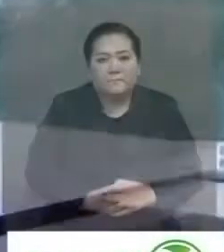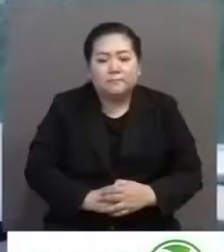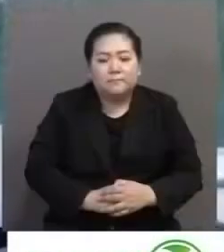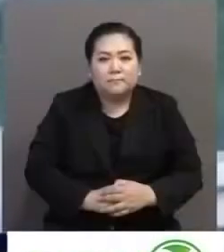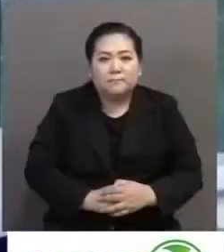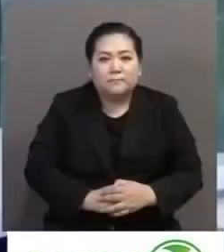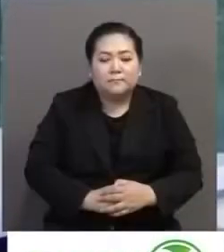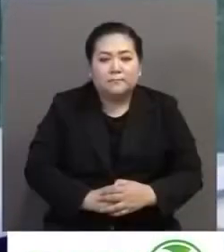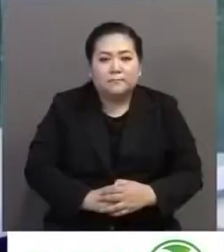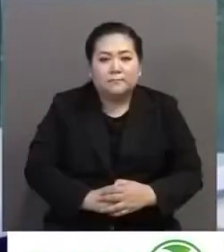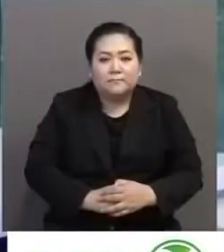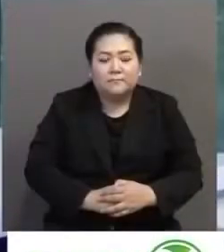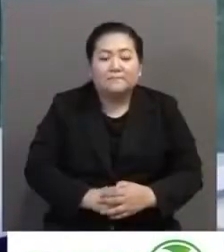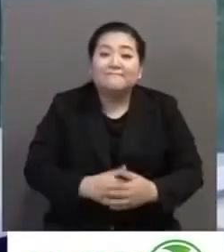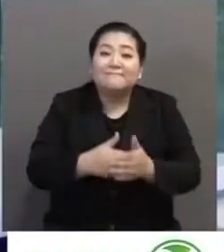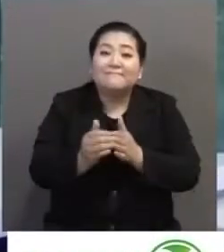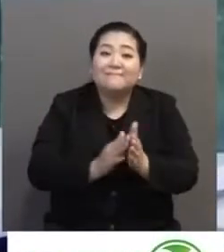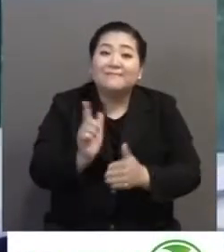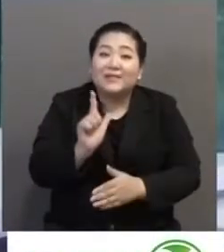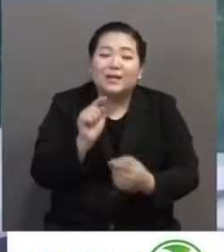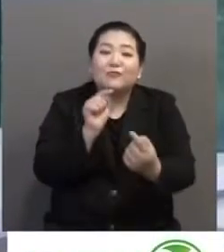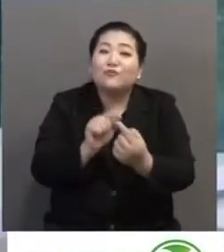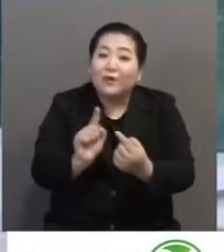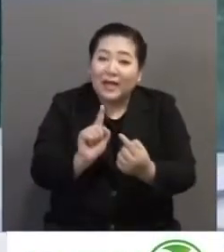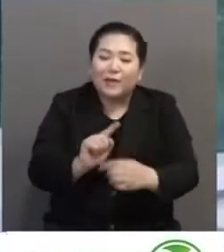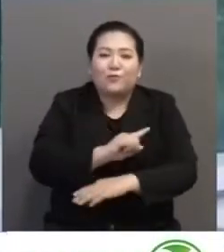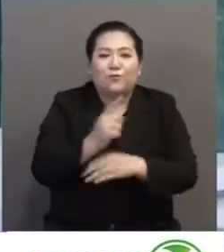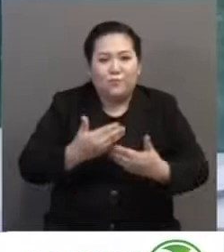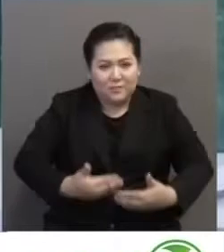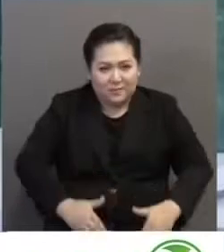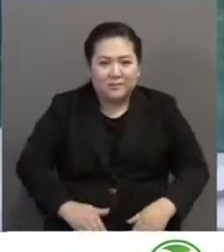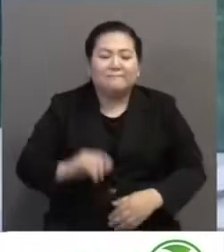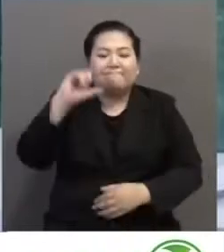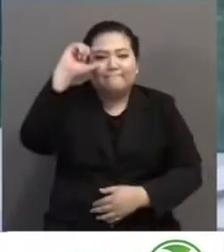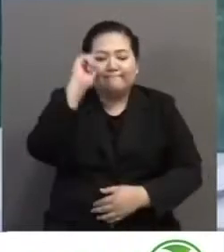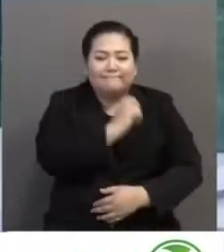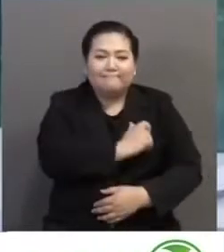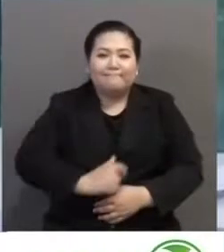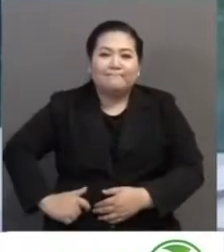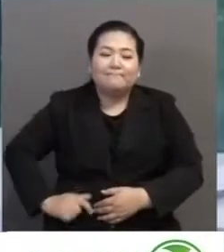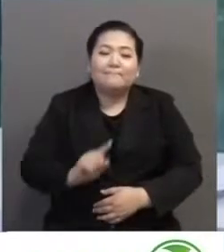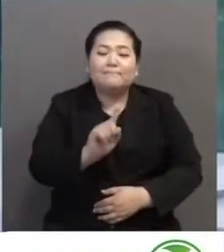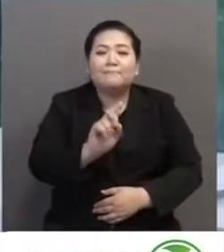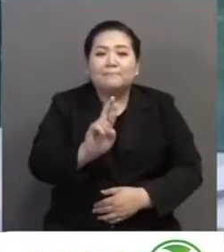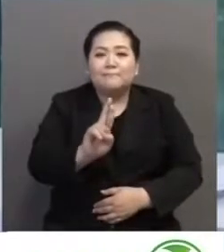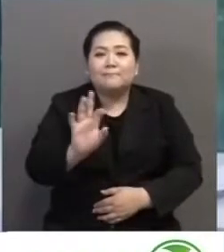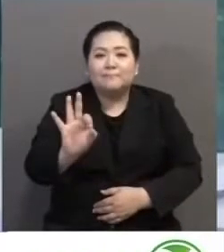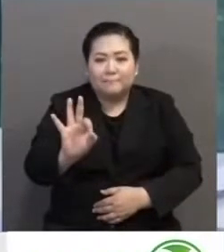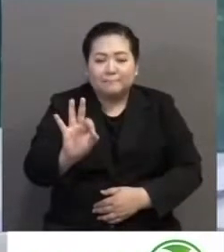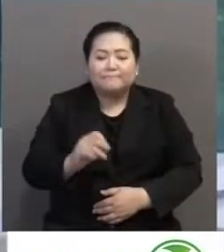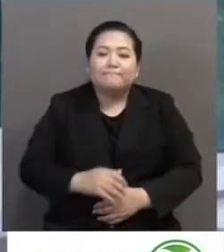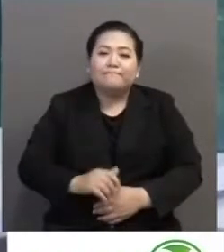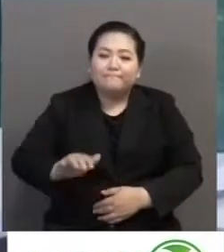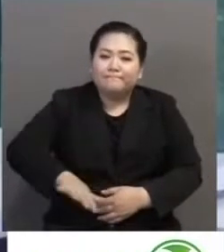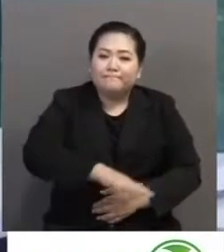คุณผู้ชมคะสีเหลืองนั่นถือเป็นสีประจำวันพระราชสมภพของพระบาทสมเด็จพระปรมินทรมหาภูมิพลอดุลยเดชนะคะและเพื่อเป็นการ